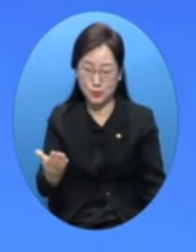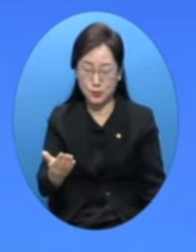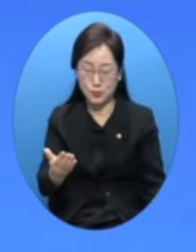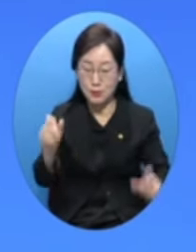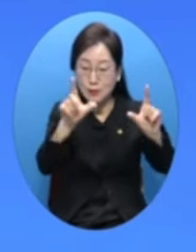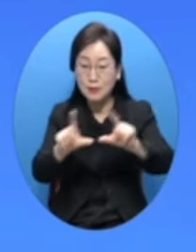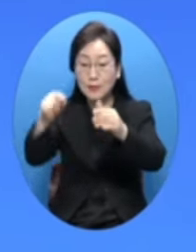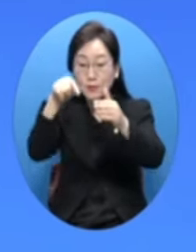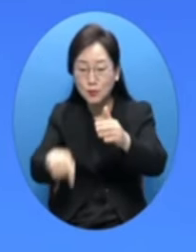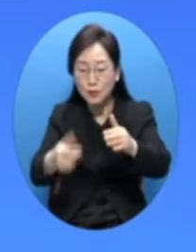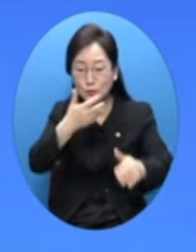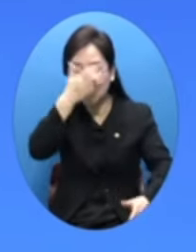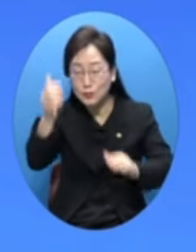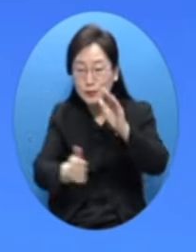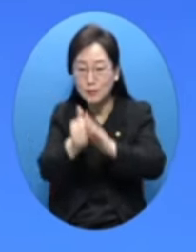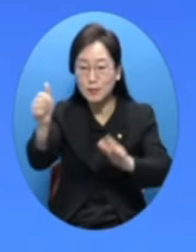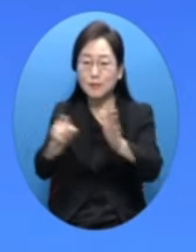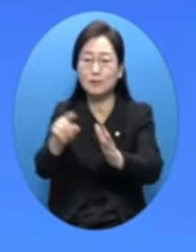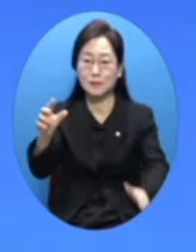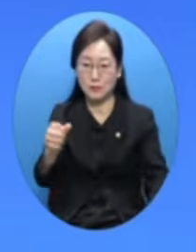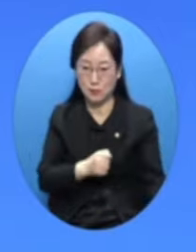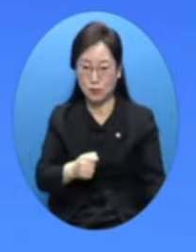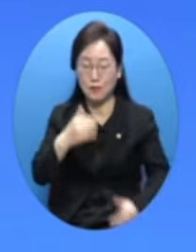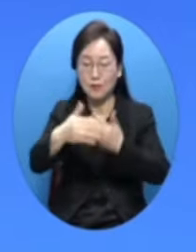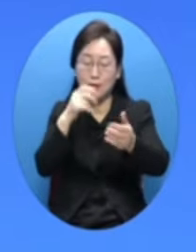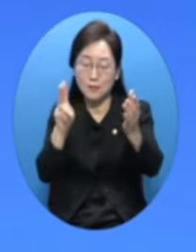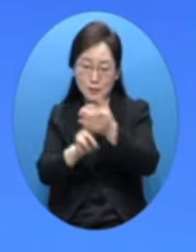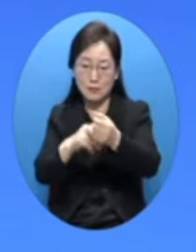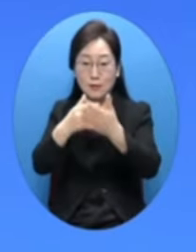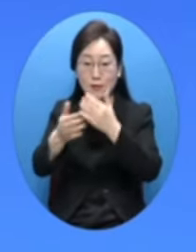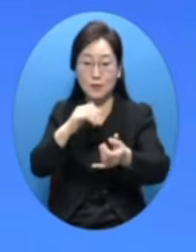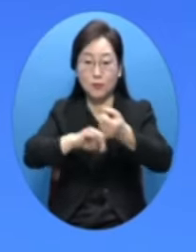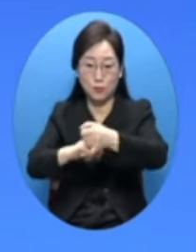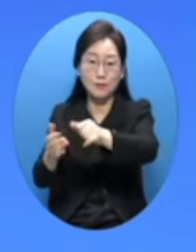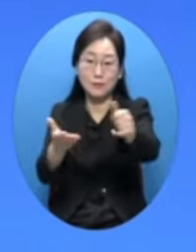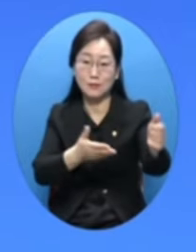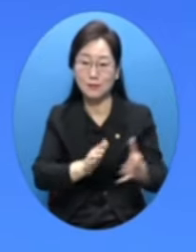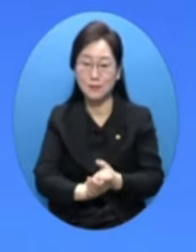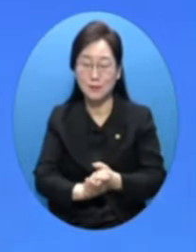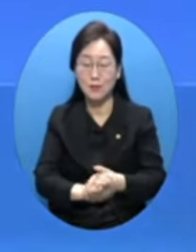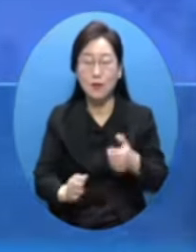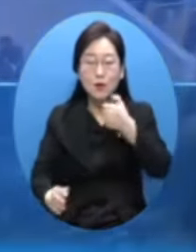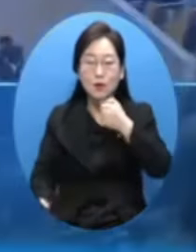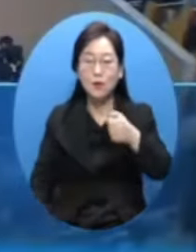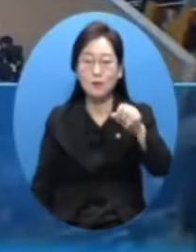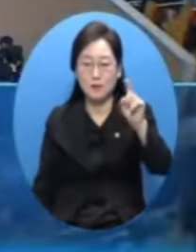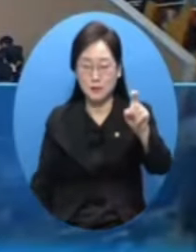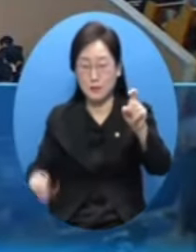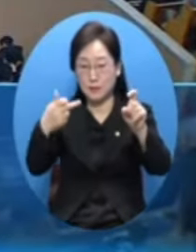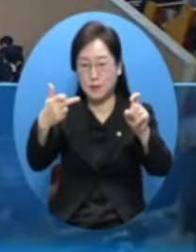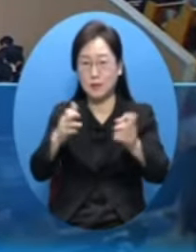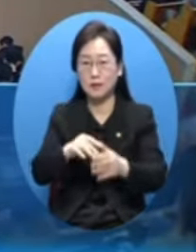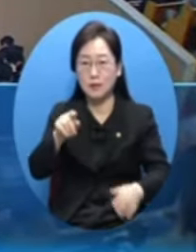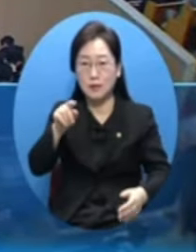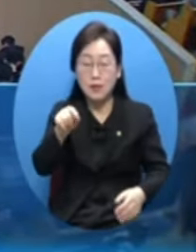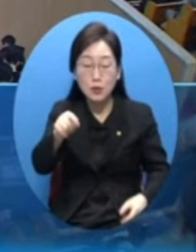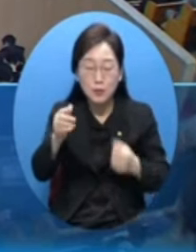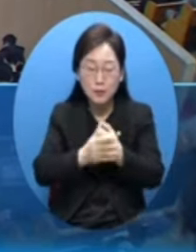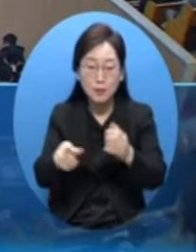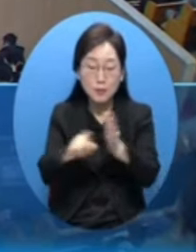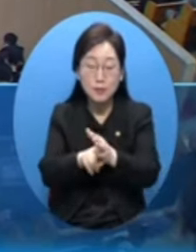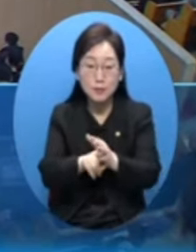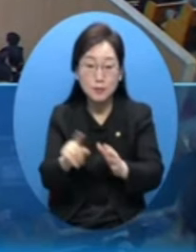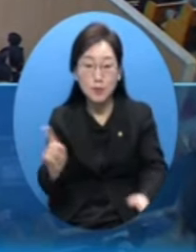꿈과 희망을 가지고 믿음을 갖고 하나님의 기적을 체험하는 여러분 되기를 바랍니다. 로마서 10장 10절을 말씀합니다. 그러므로